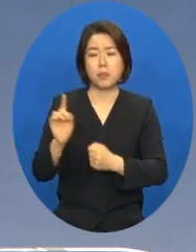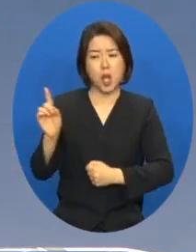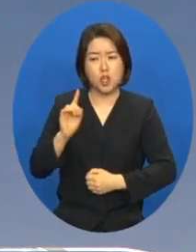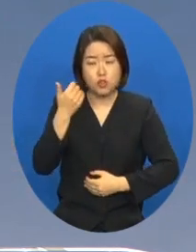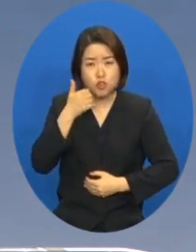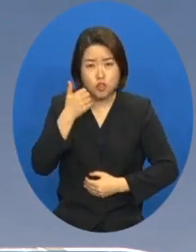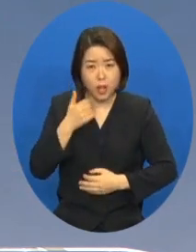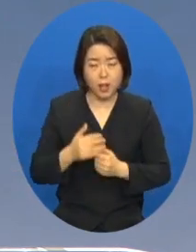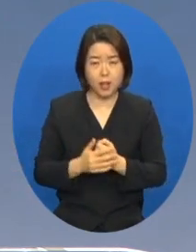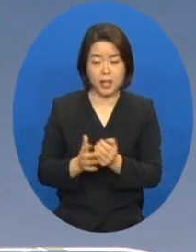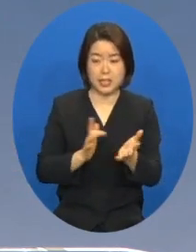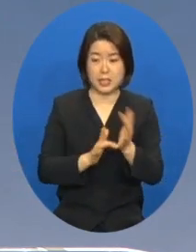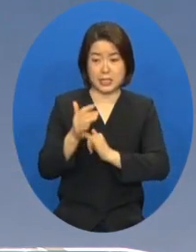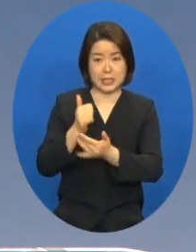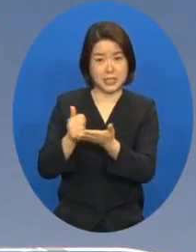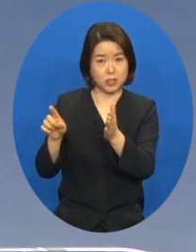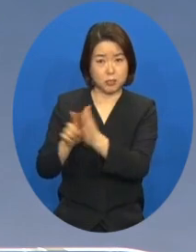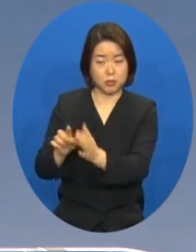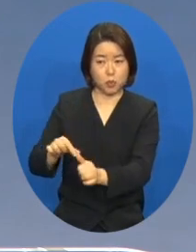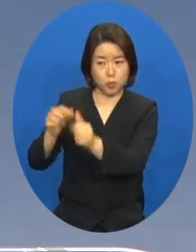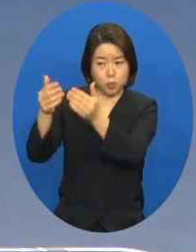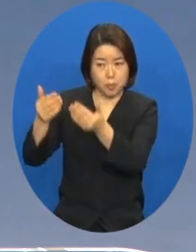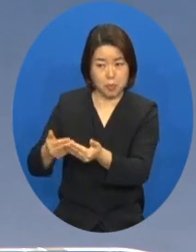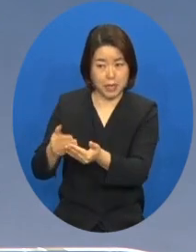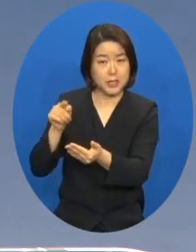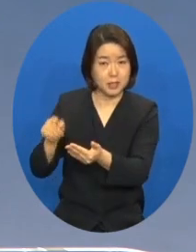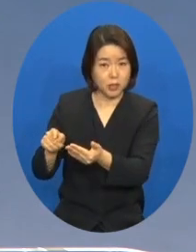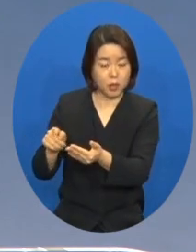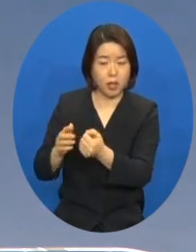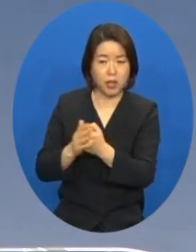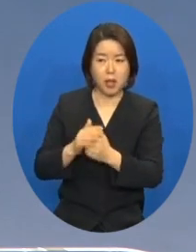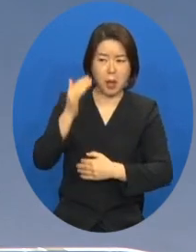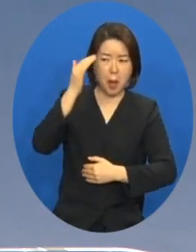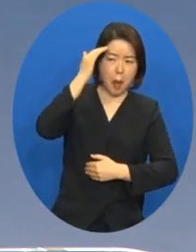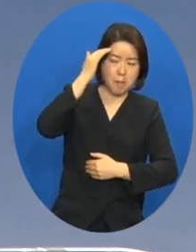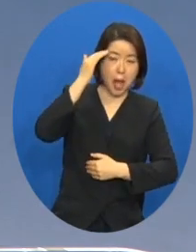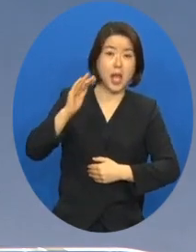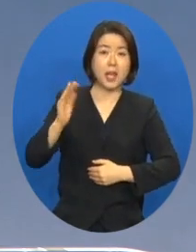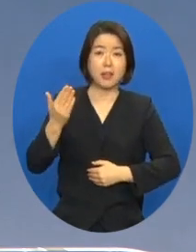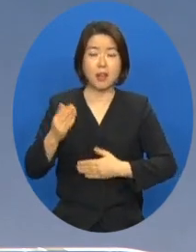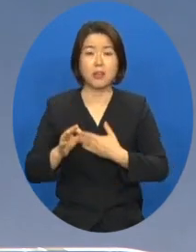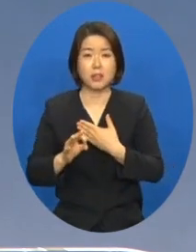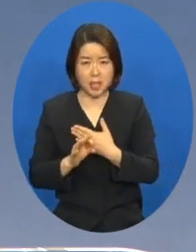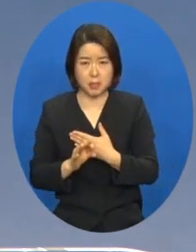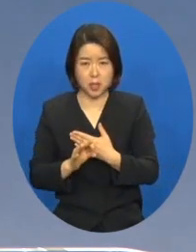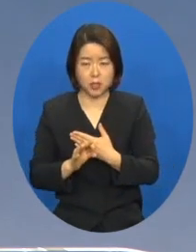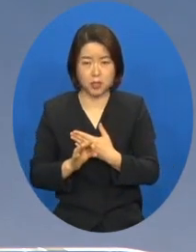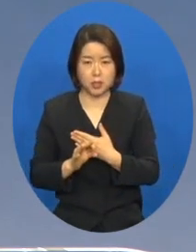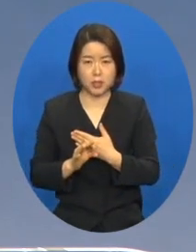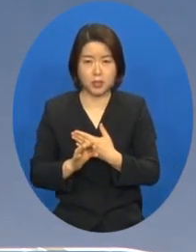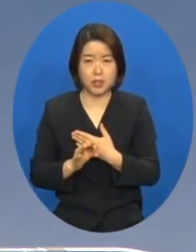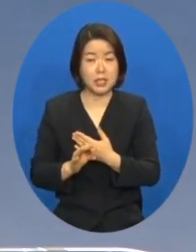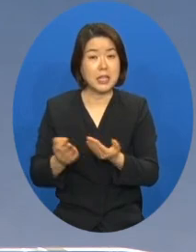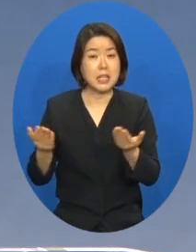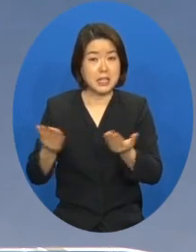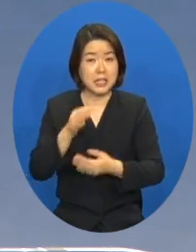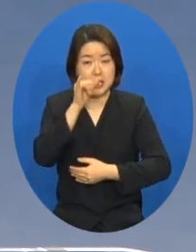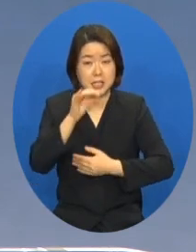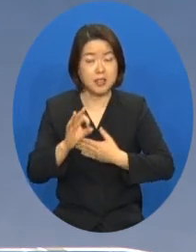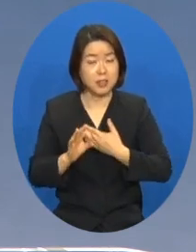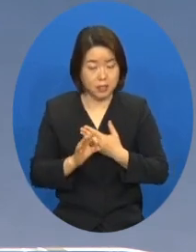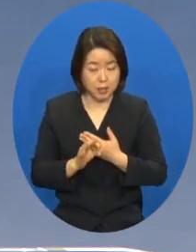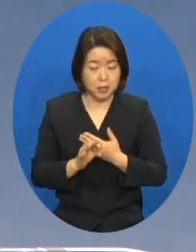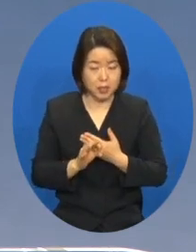사람이 예수 믿고 구원받는데 장애가 되었다는 그런 일이